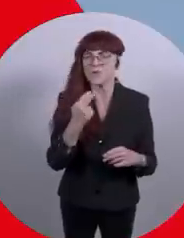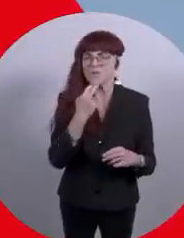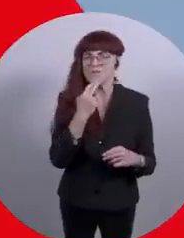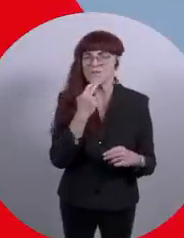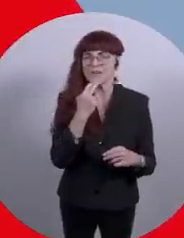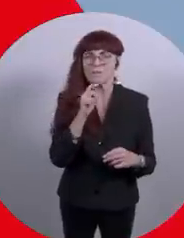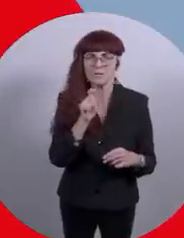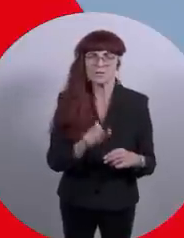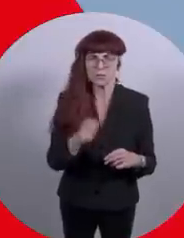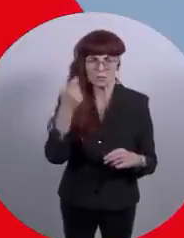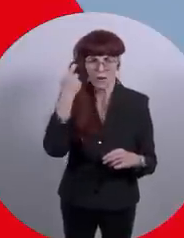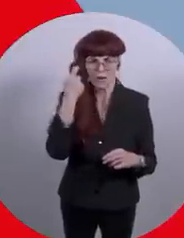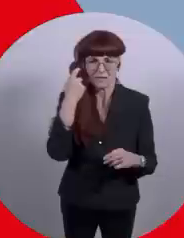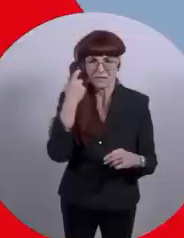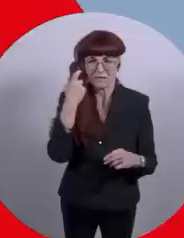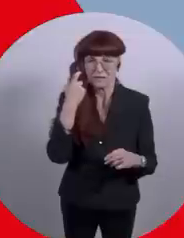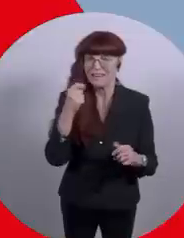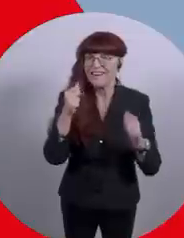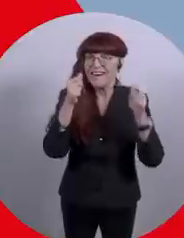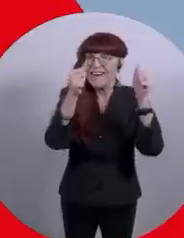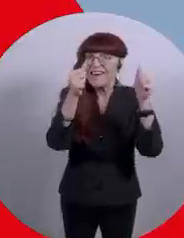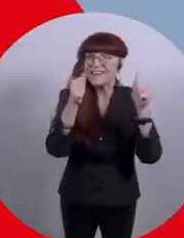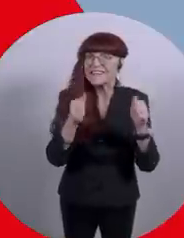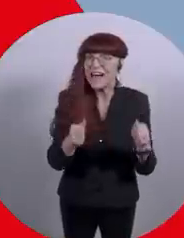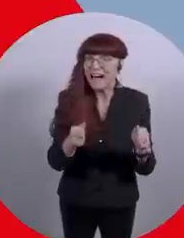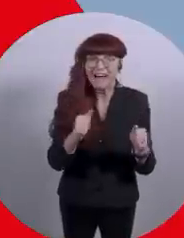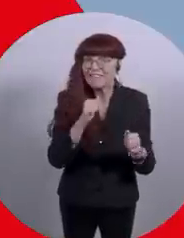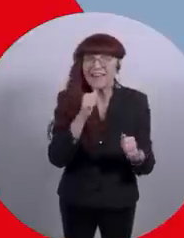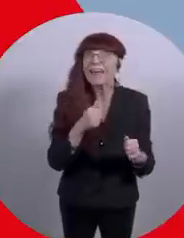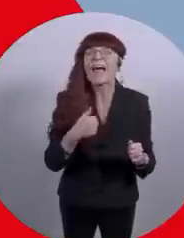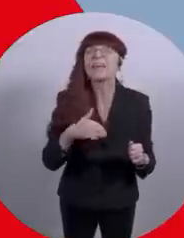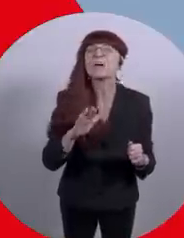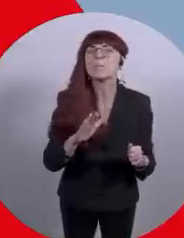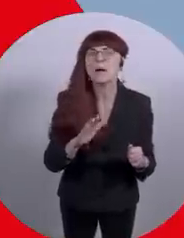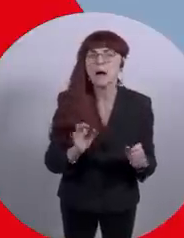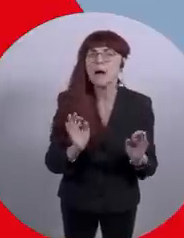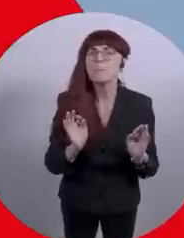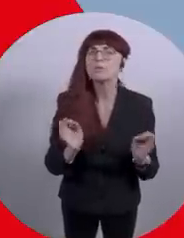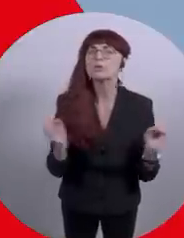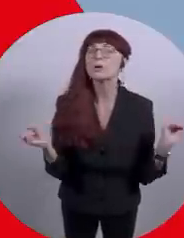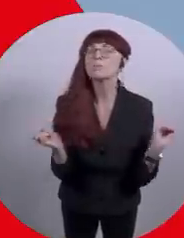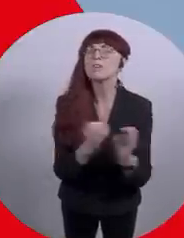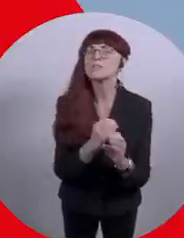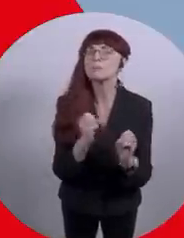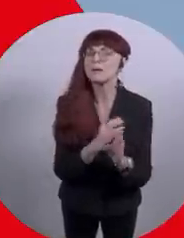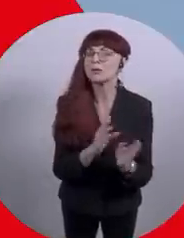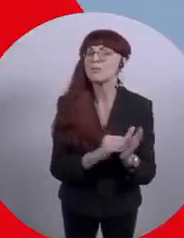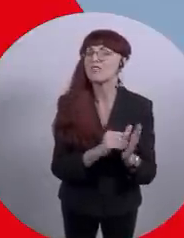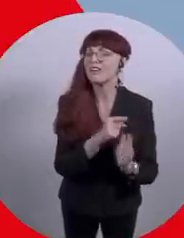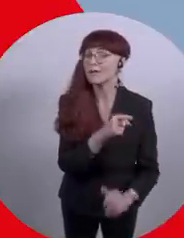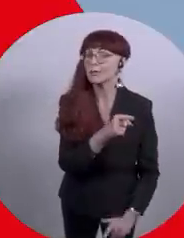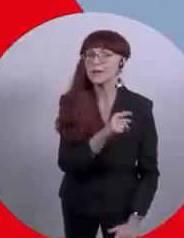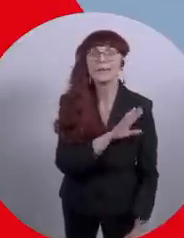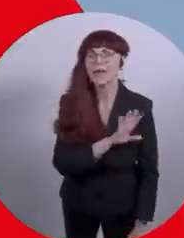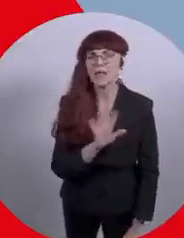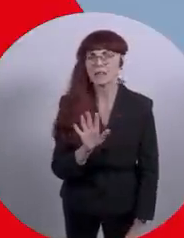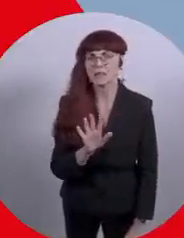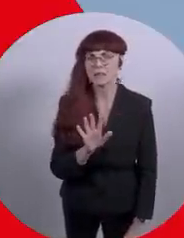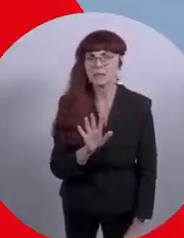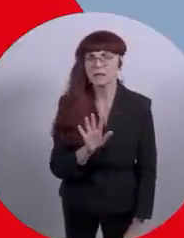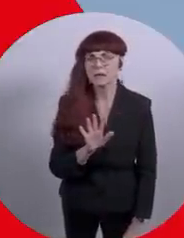keine Inserate mehr schalten mit einem gewissen Medium ich kenne